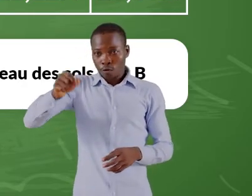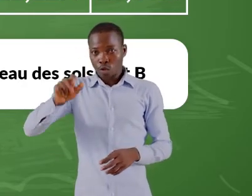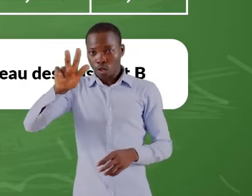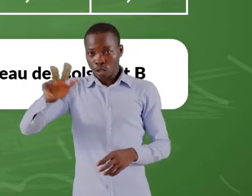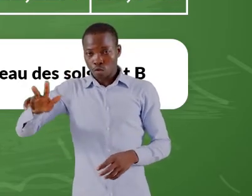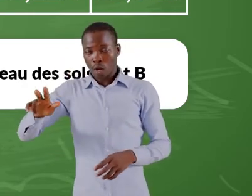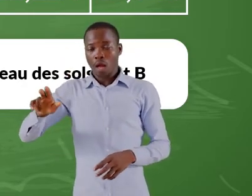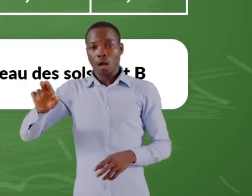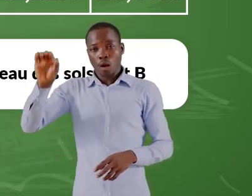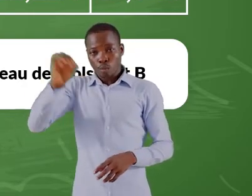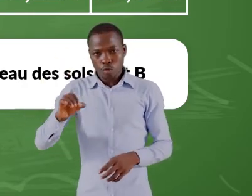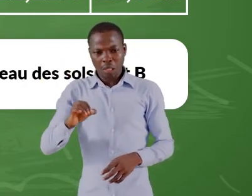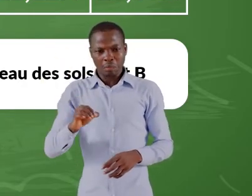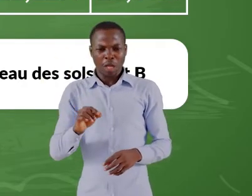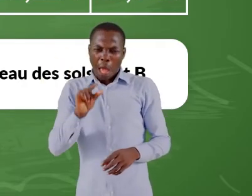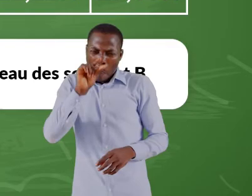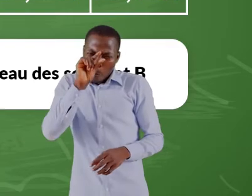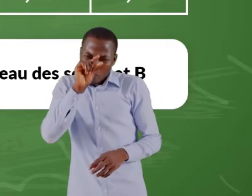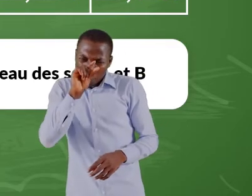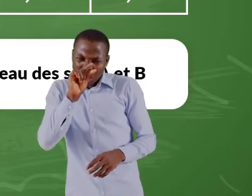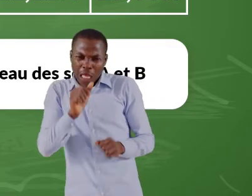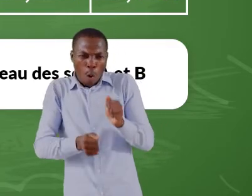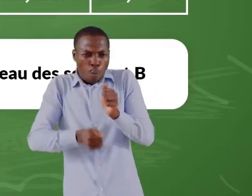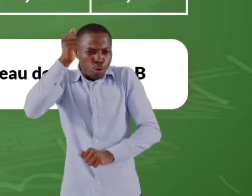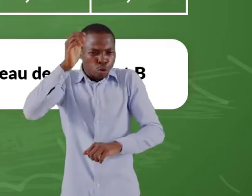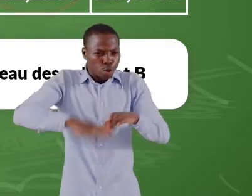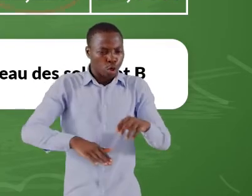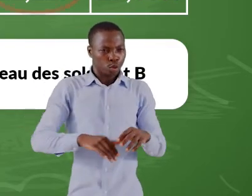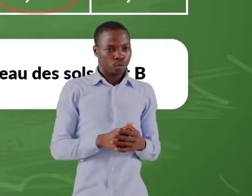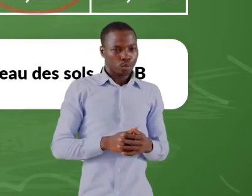23,33%, est légèrement plus élevée que celle du sol A,